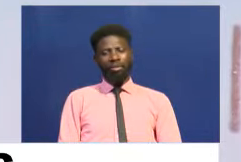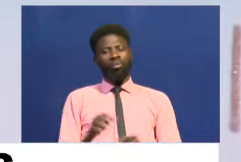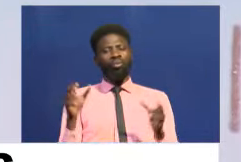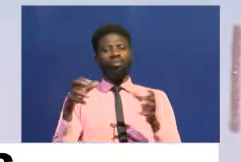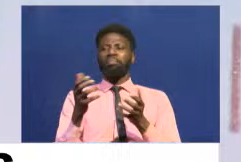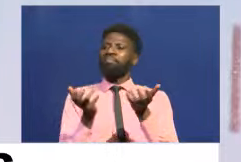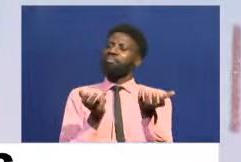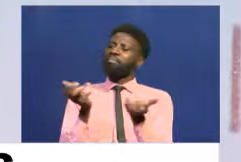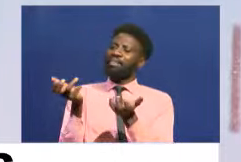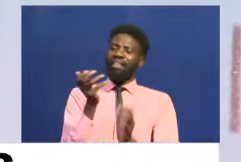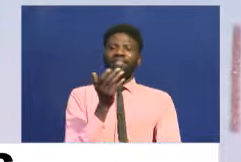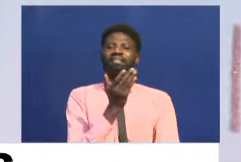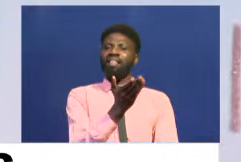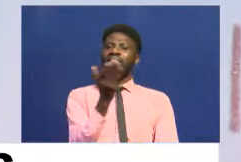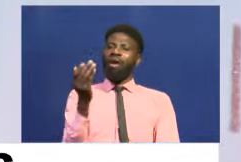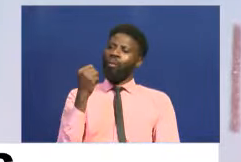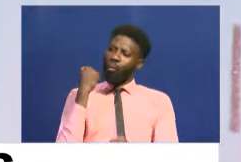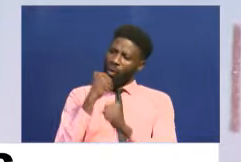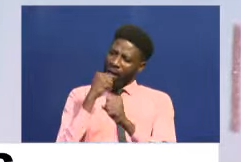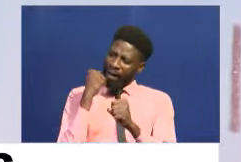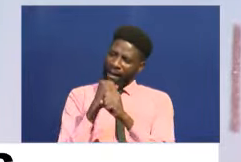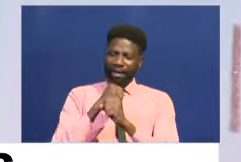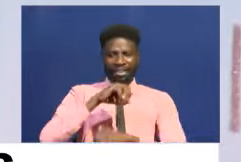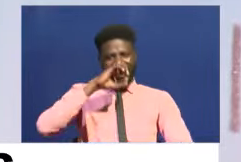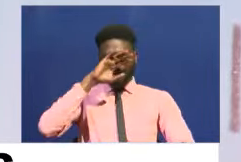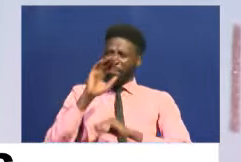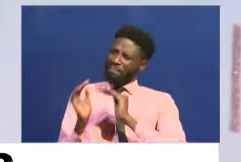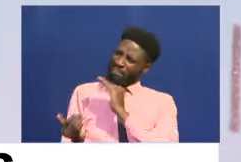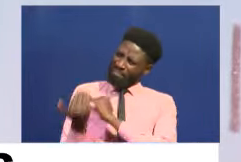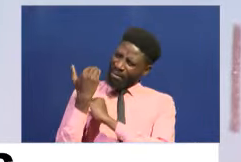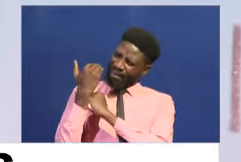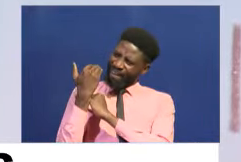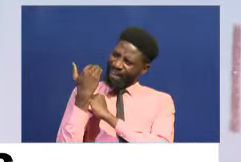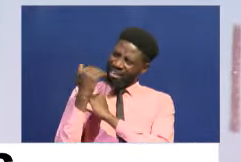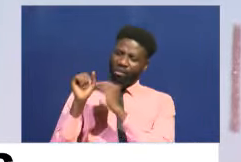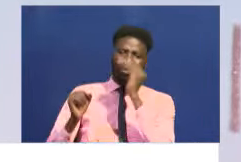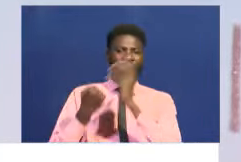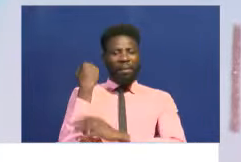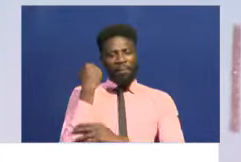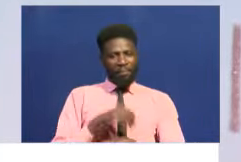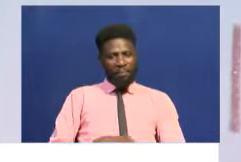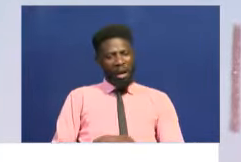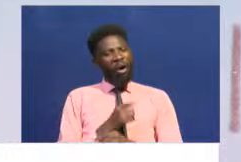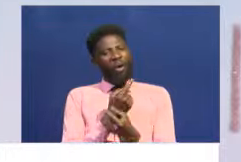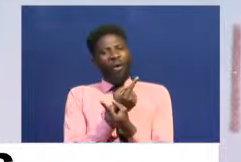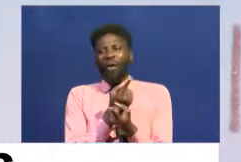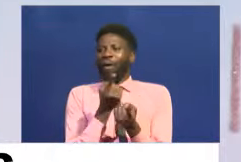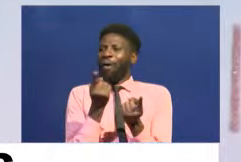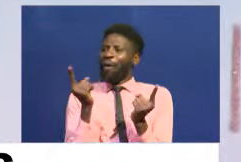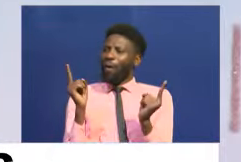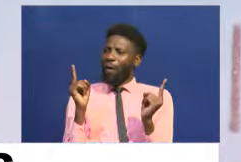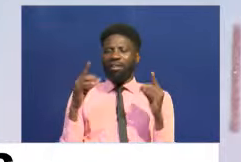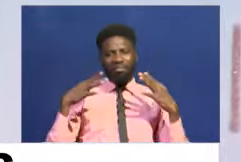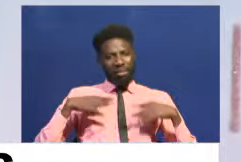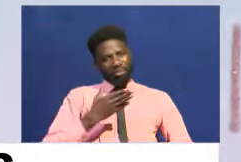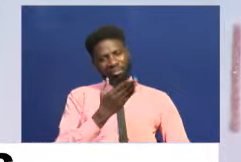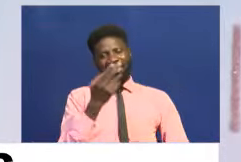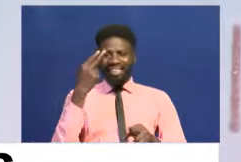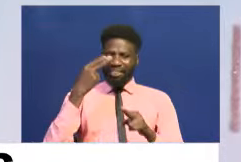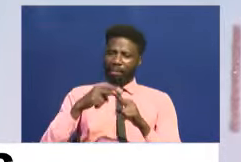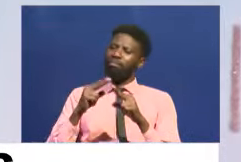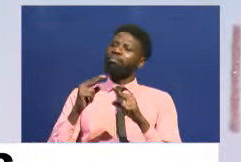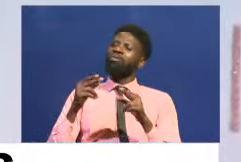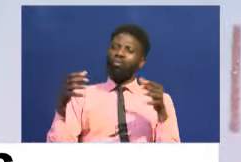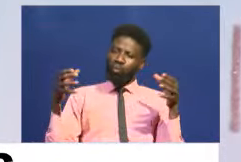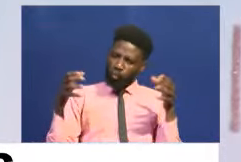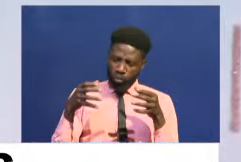wafanyabiashara wetu ambao wanafanya bidii wakiamka mapema, nyinyi wote ni mashujaa wa taifa letu